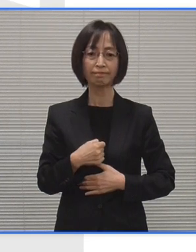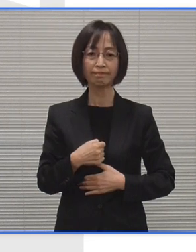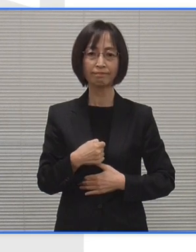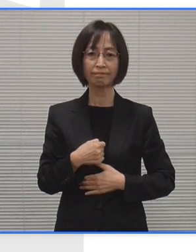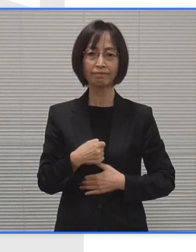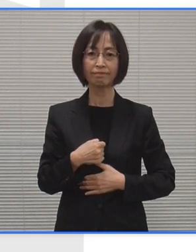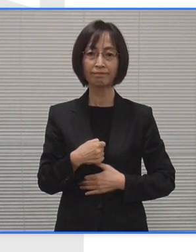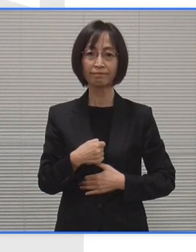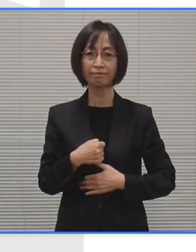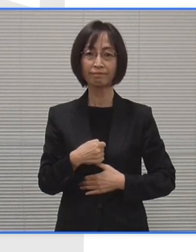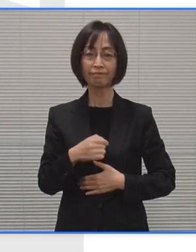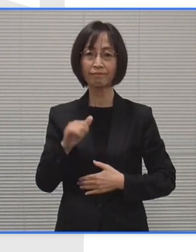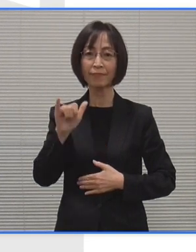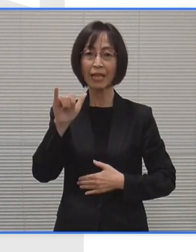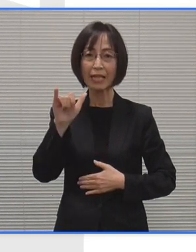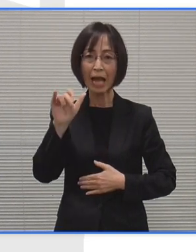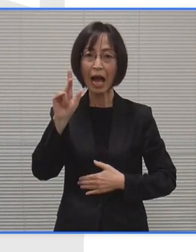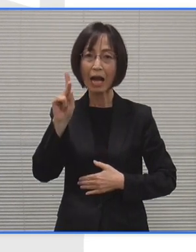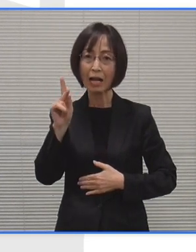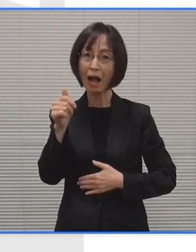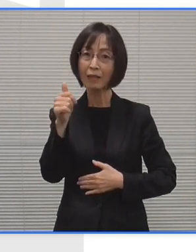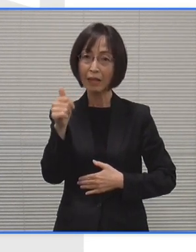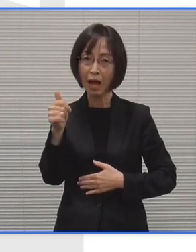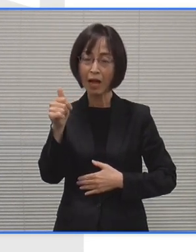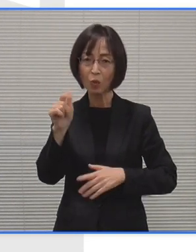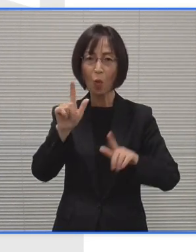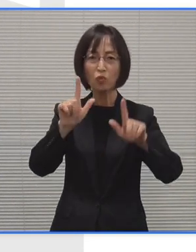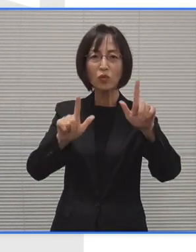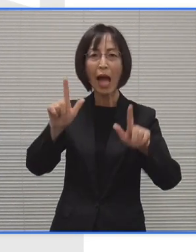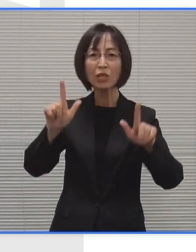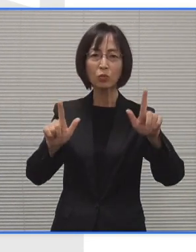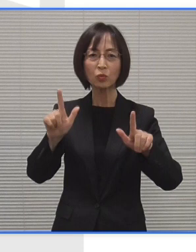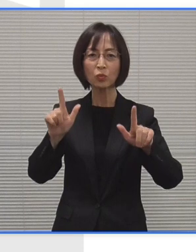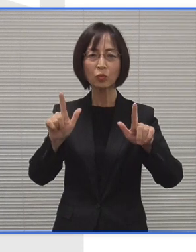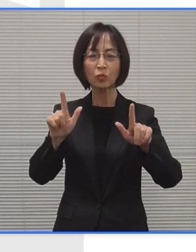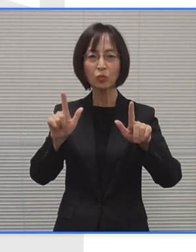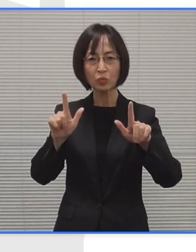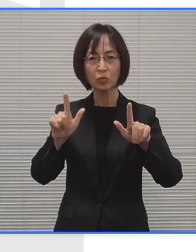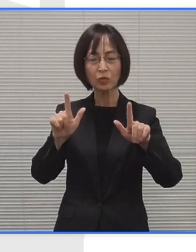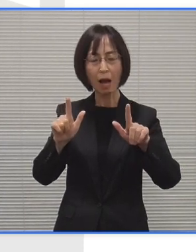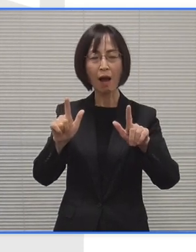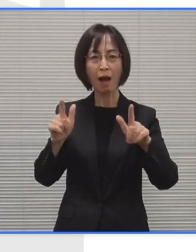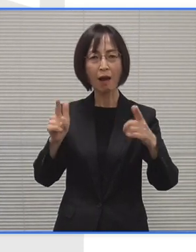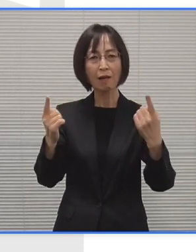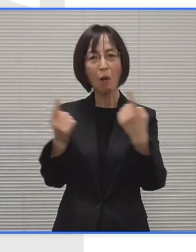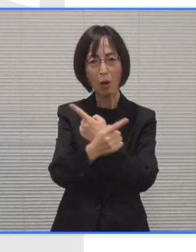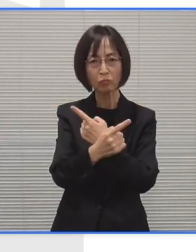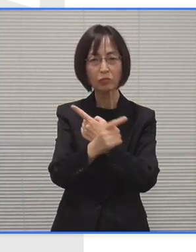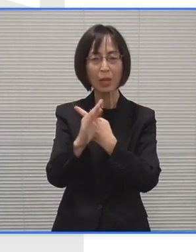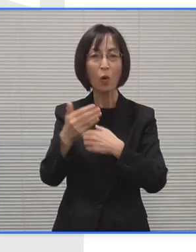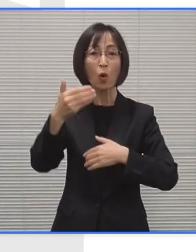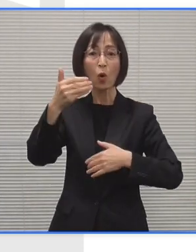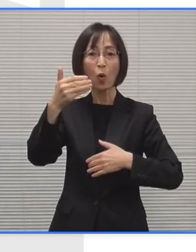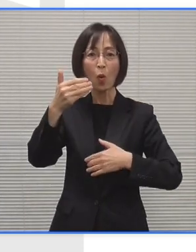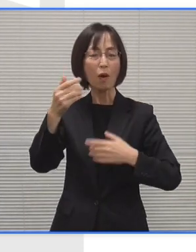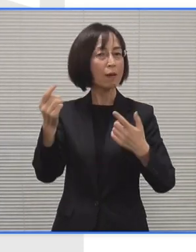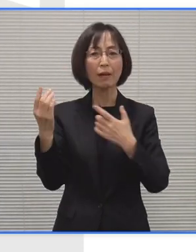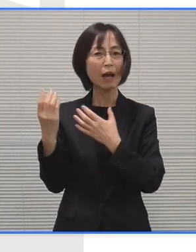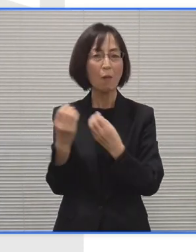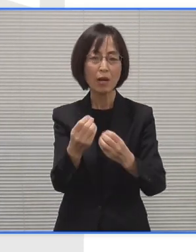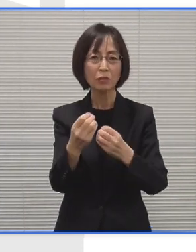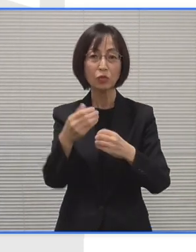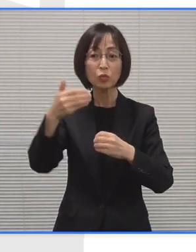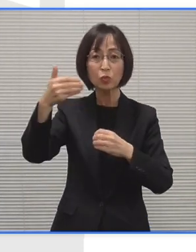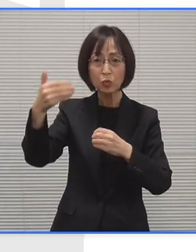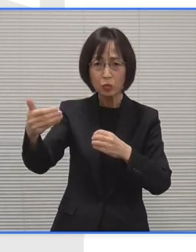館 のスタイルが変わりますけれども、変わらず区にとっての大事なパート